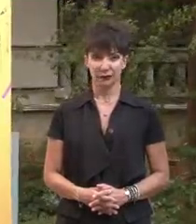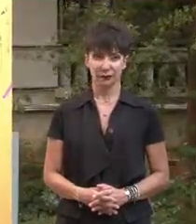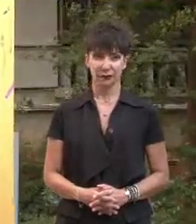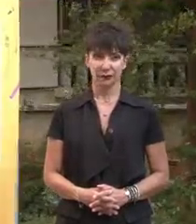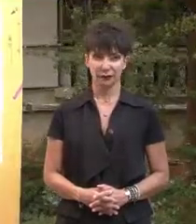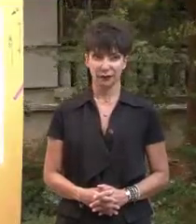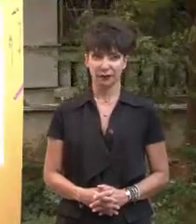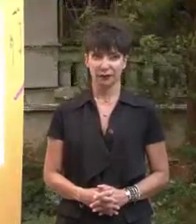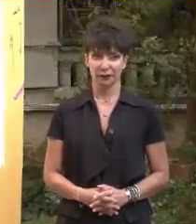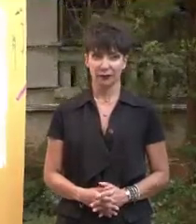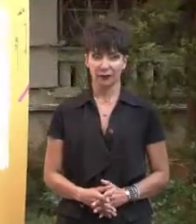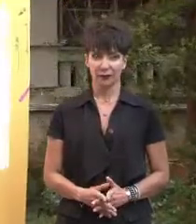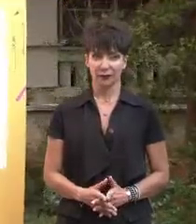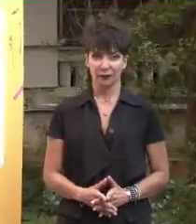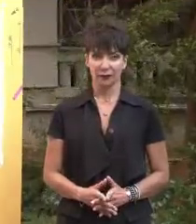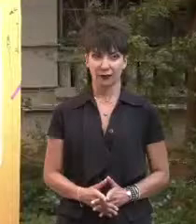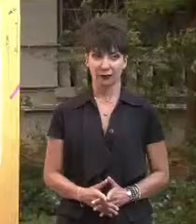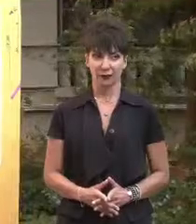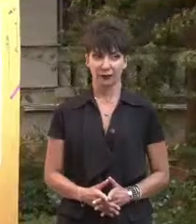Περιμένουμε να ανοιχτεί.